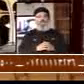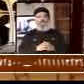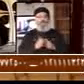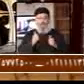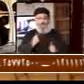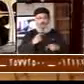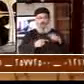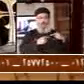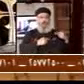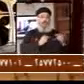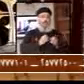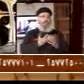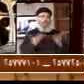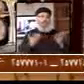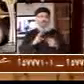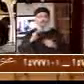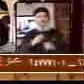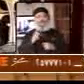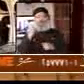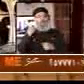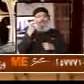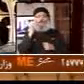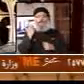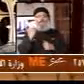والسجدات المتواترة؟ كم عندك؟